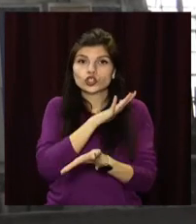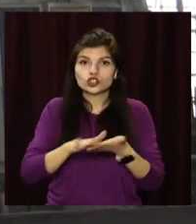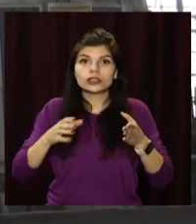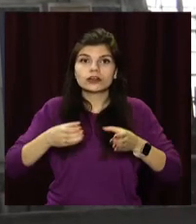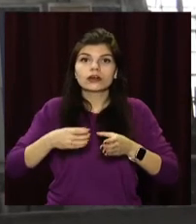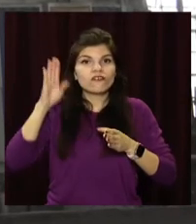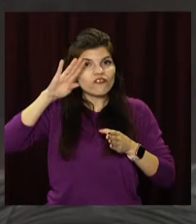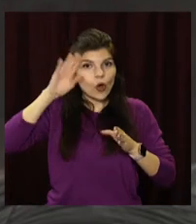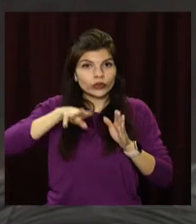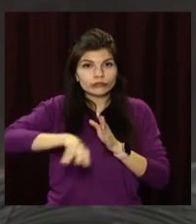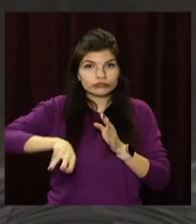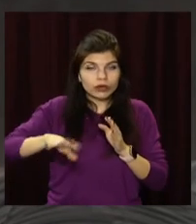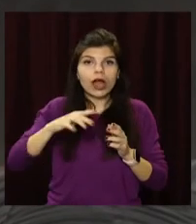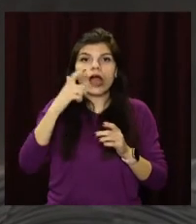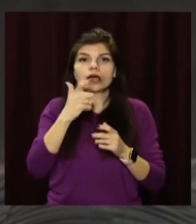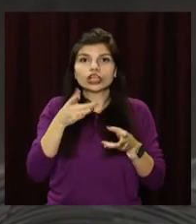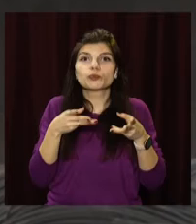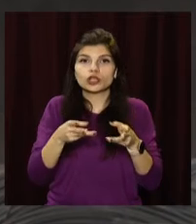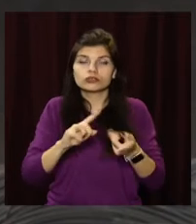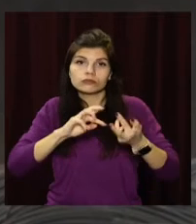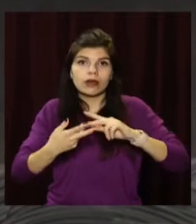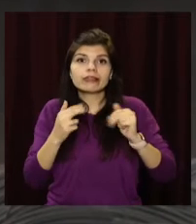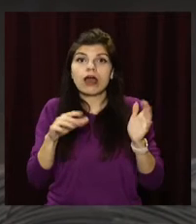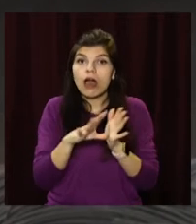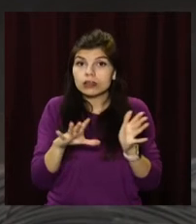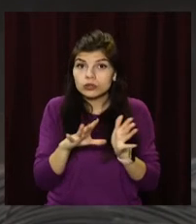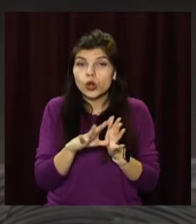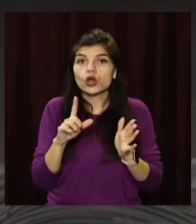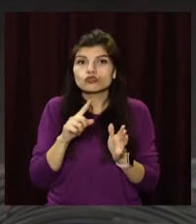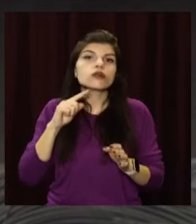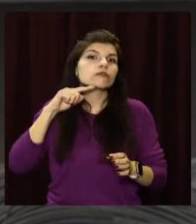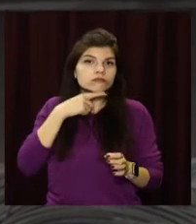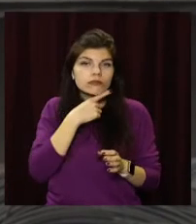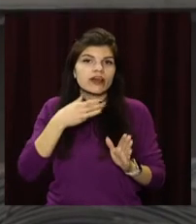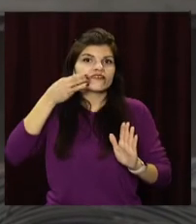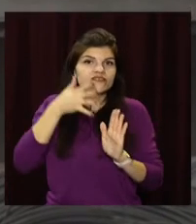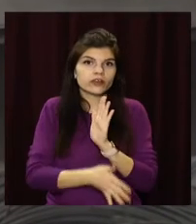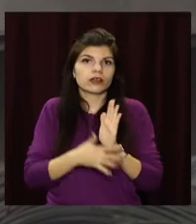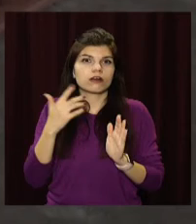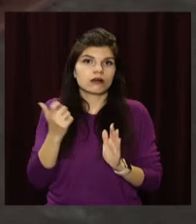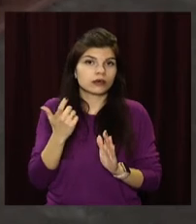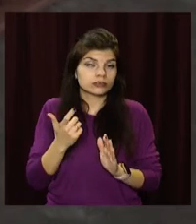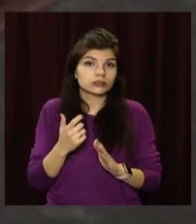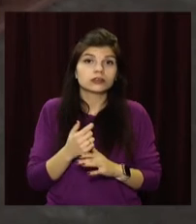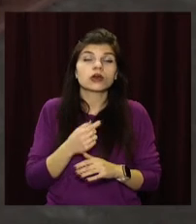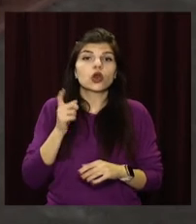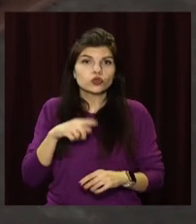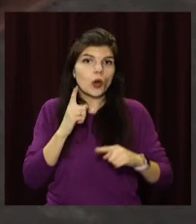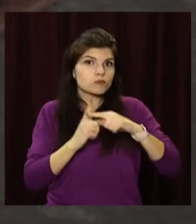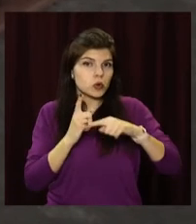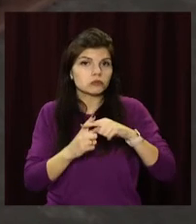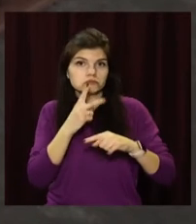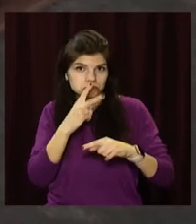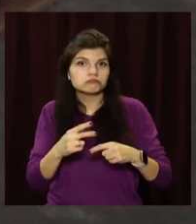вод, замінили газові печі на електричні, що значно заощаджує витрати блакитного палива та позитивно позначається